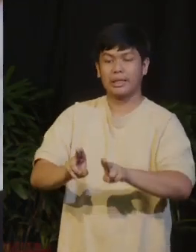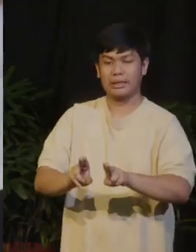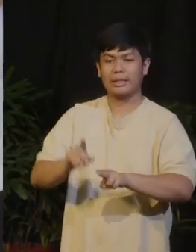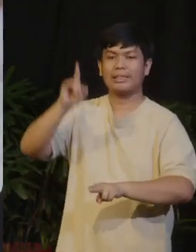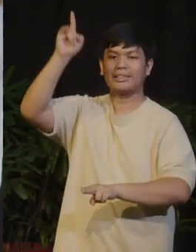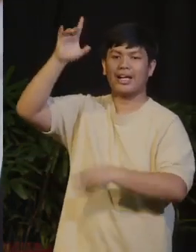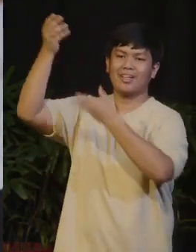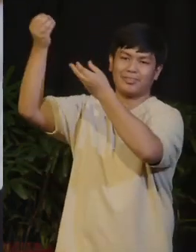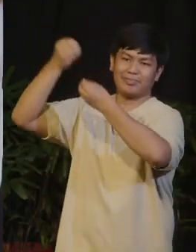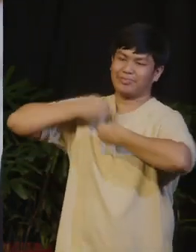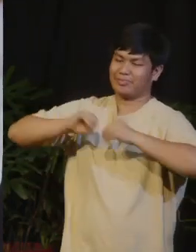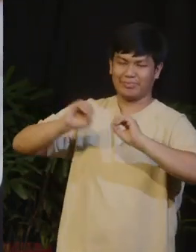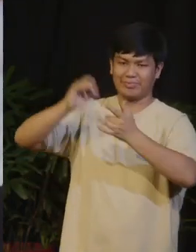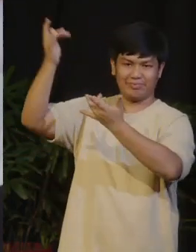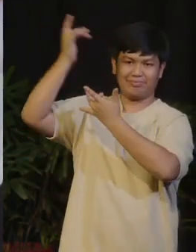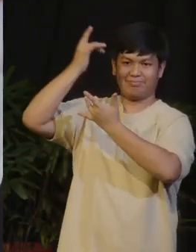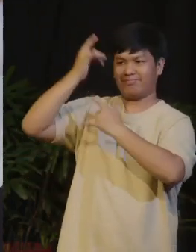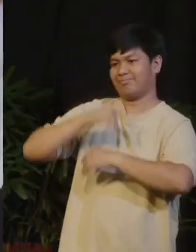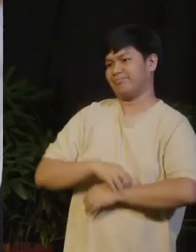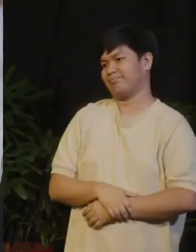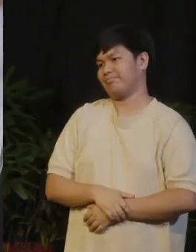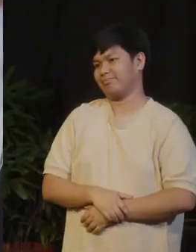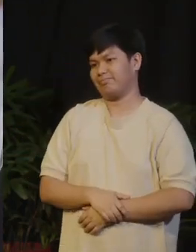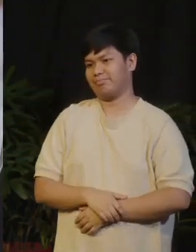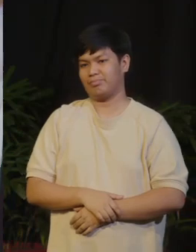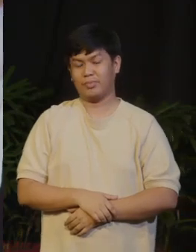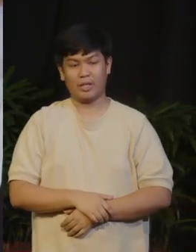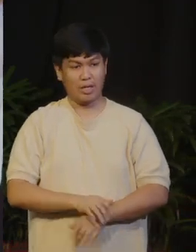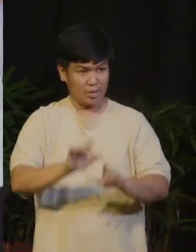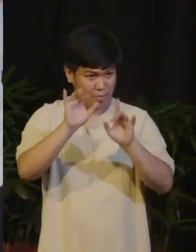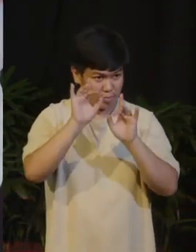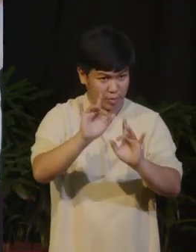mercy triumphs over judgment.